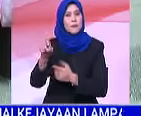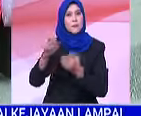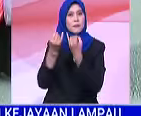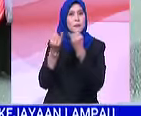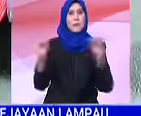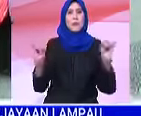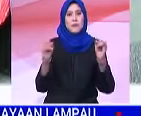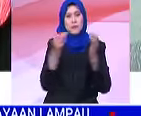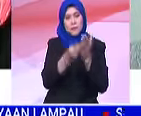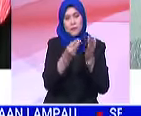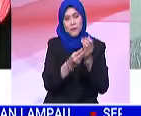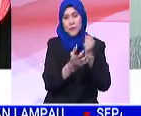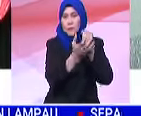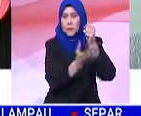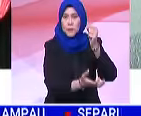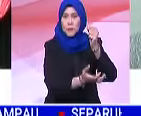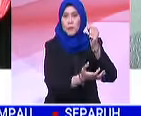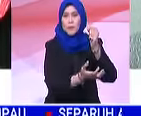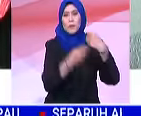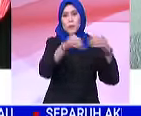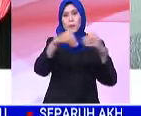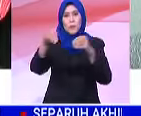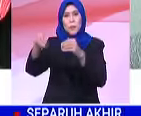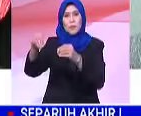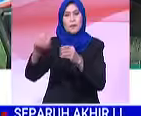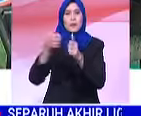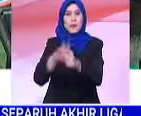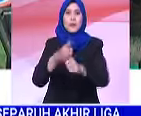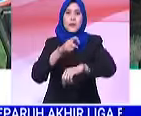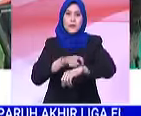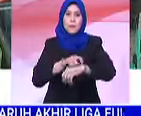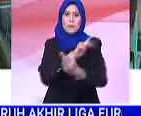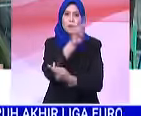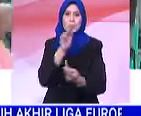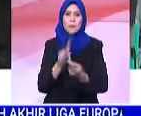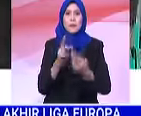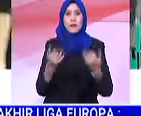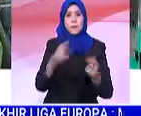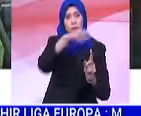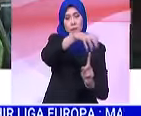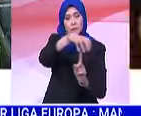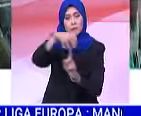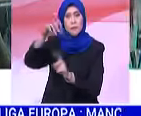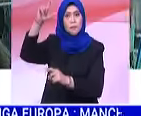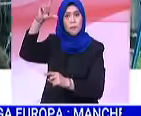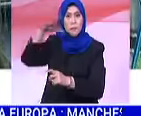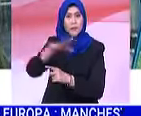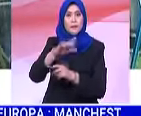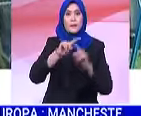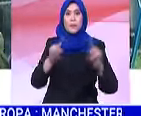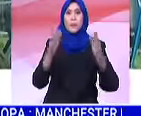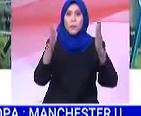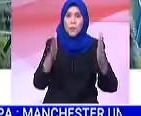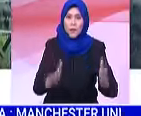untuk menjana pendapatan dengan cara berjaja dan sebagainya ikut kesesuaian semasa. Kalau sekarang Bazar Fitri, Bazar Ramadan, cuma yang